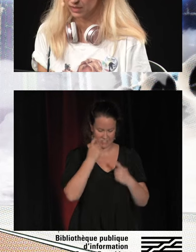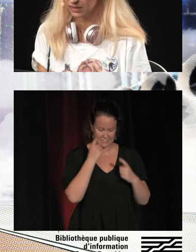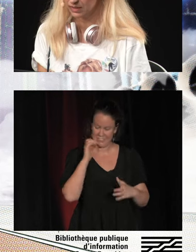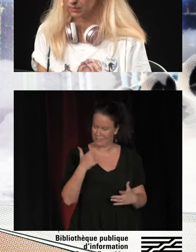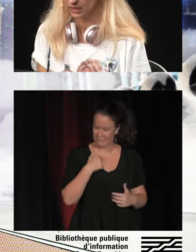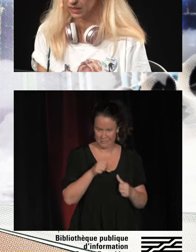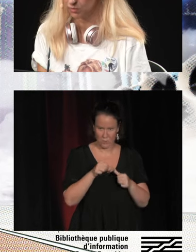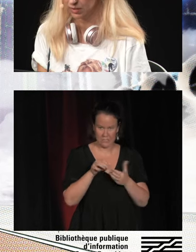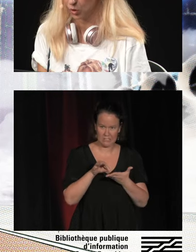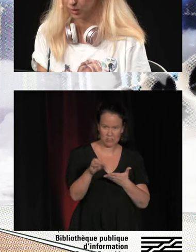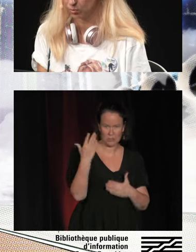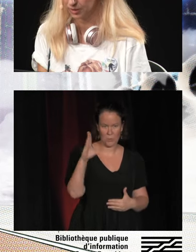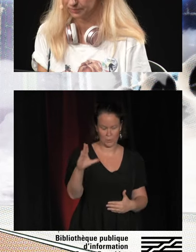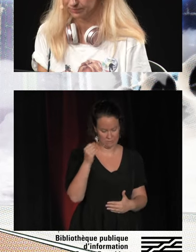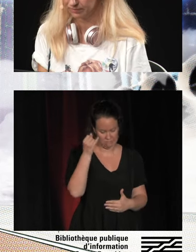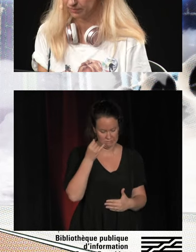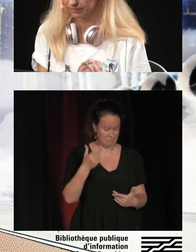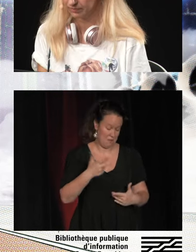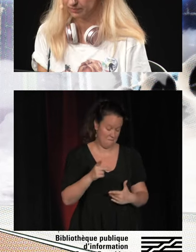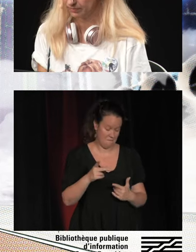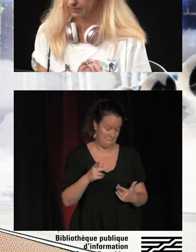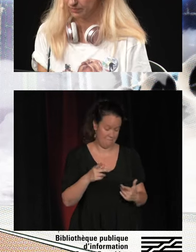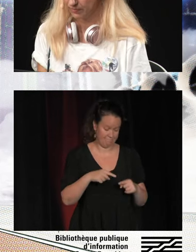backup strat. Bah, on va encore perdre du temps. Hein.